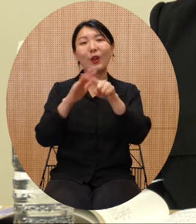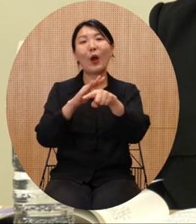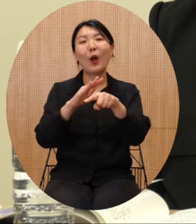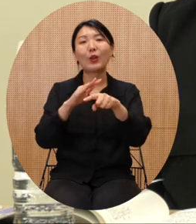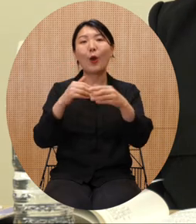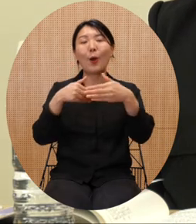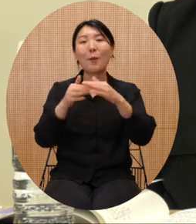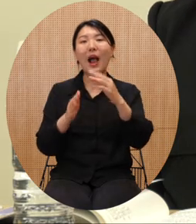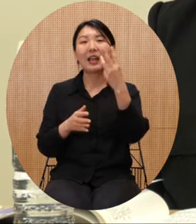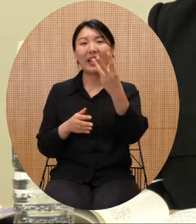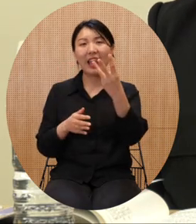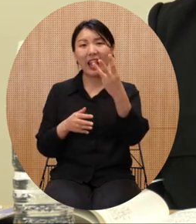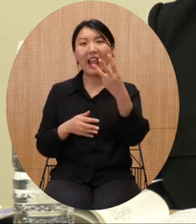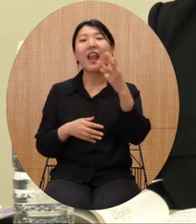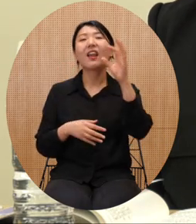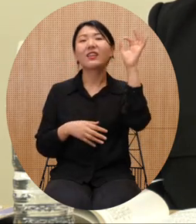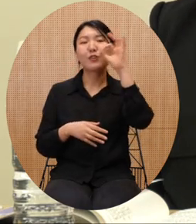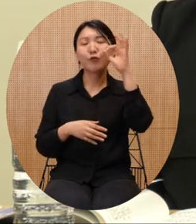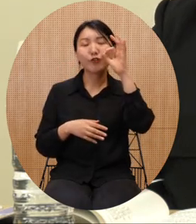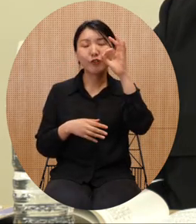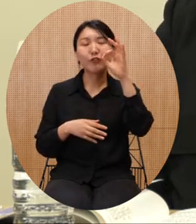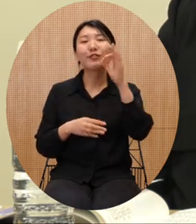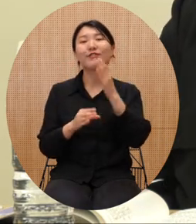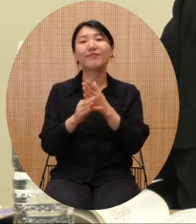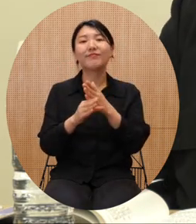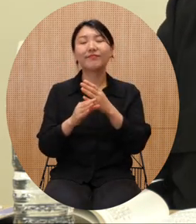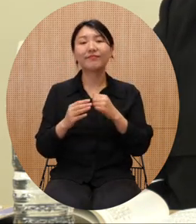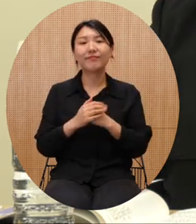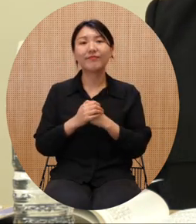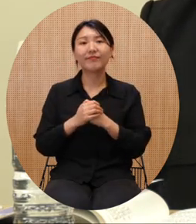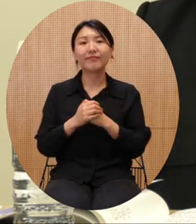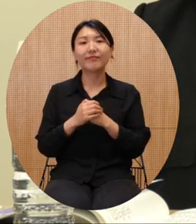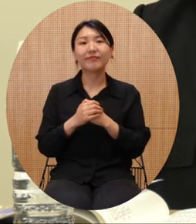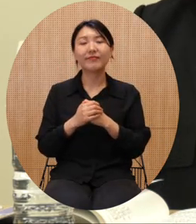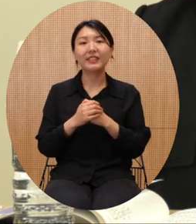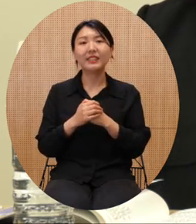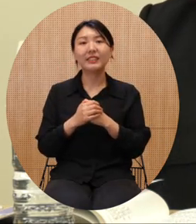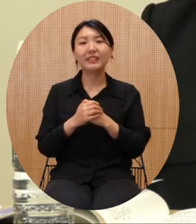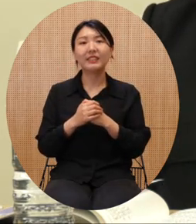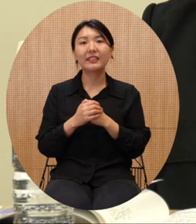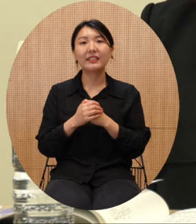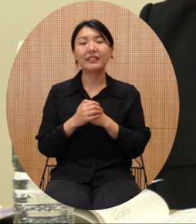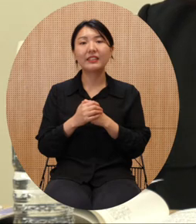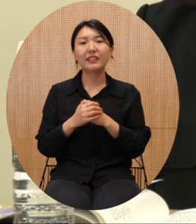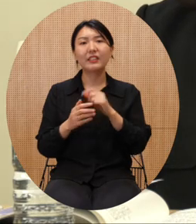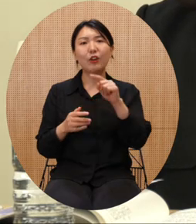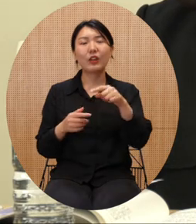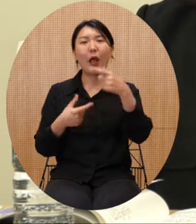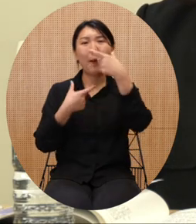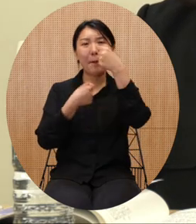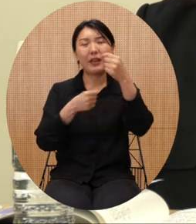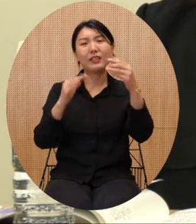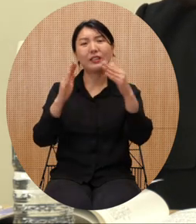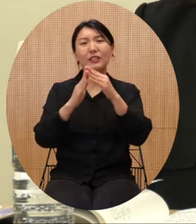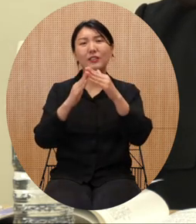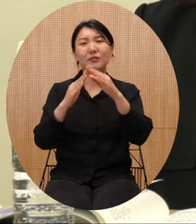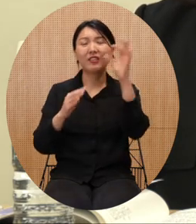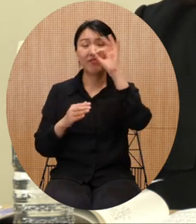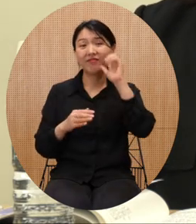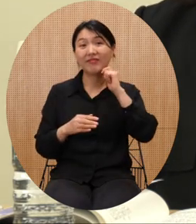있는 이제 엄마죠. 그래서 알아보고 있는데 마땅한 집이 없어요.